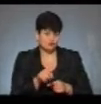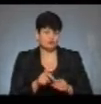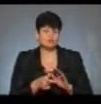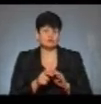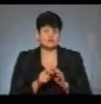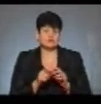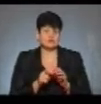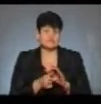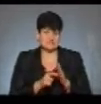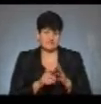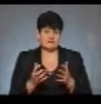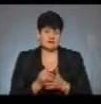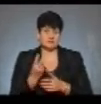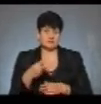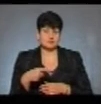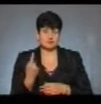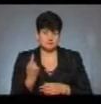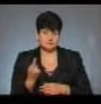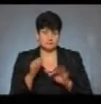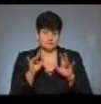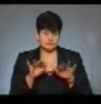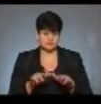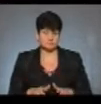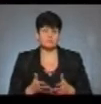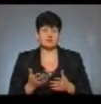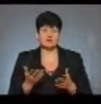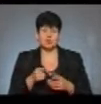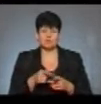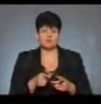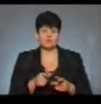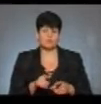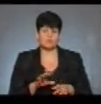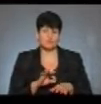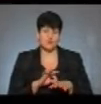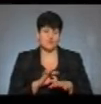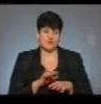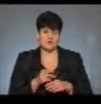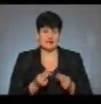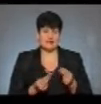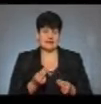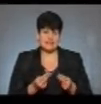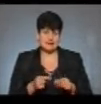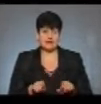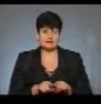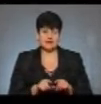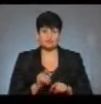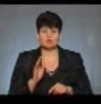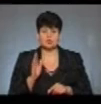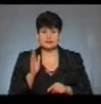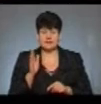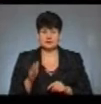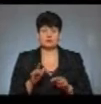виявлено близько 20 одиниць комп'ютерної техніки, за якими безпосередньо проводились ігри. Також в подальшому